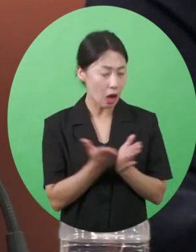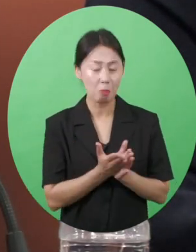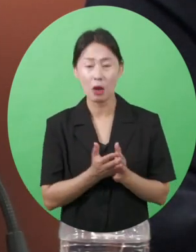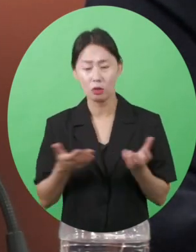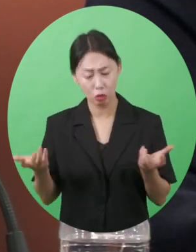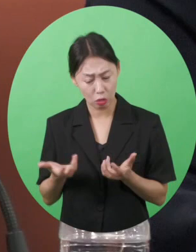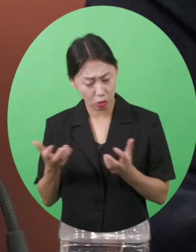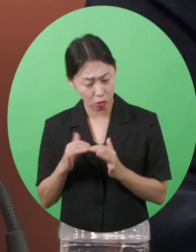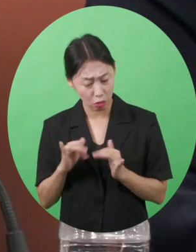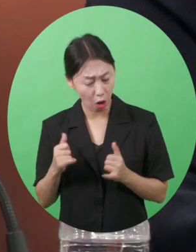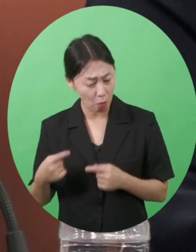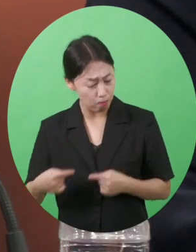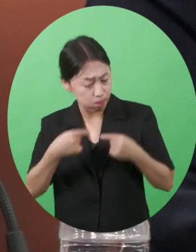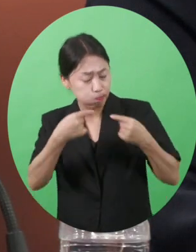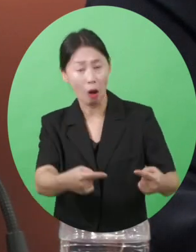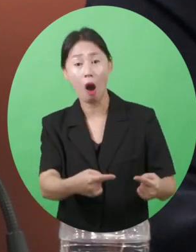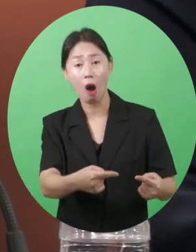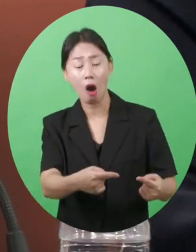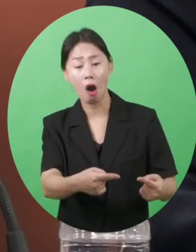하게 되면 아무래도